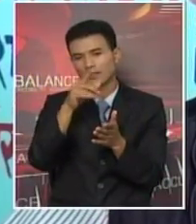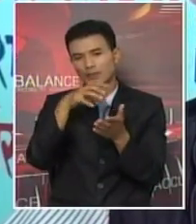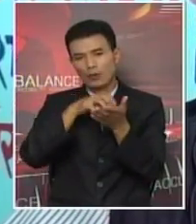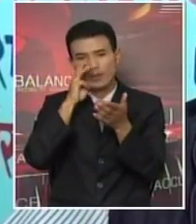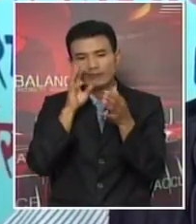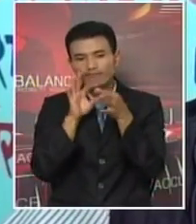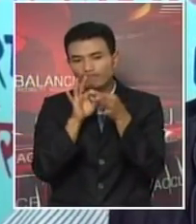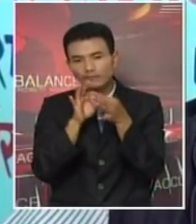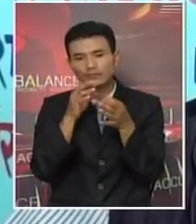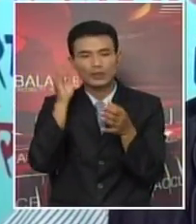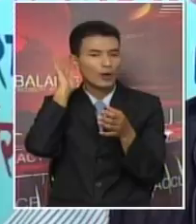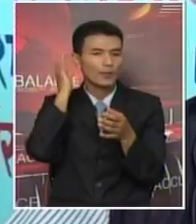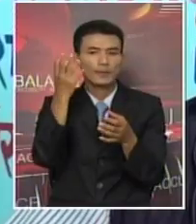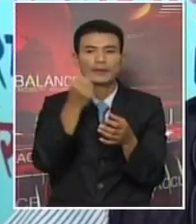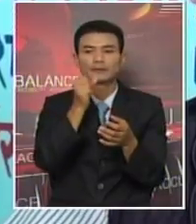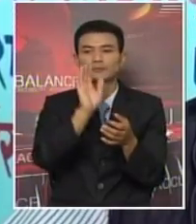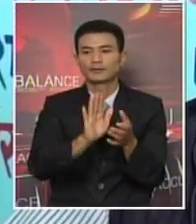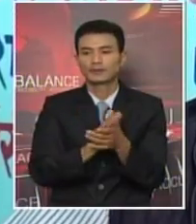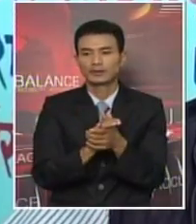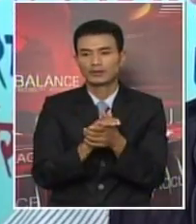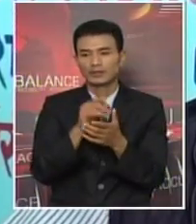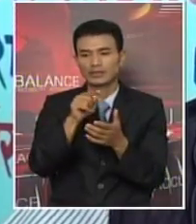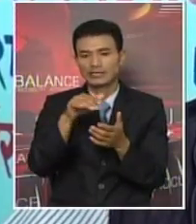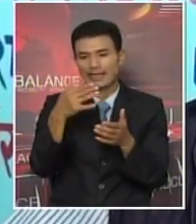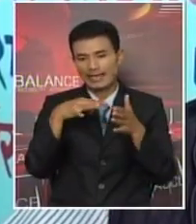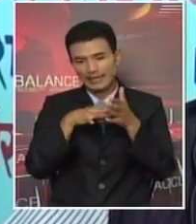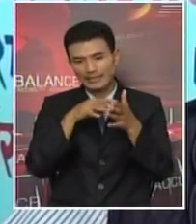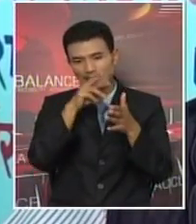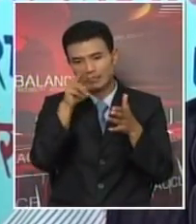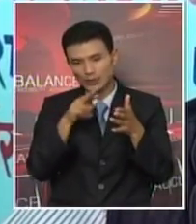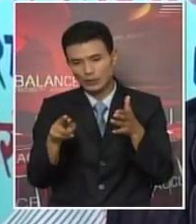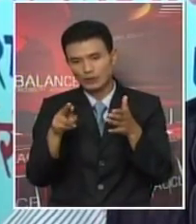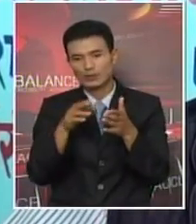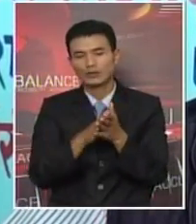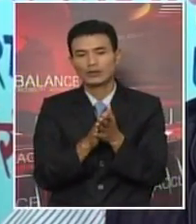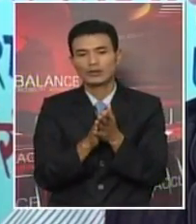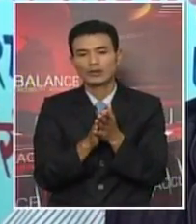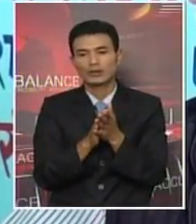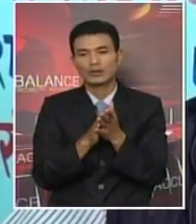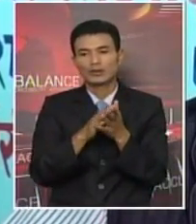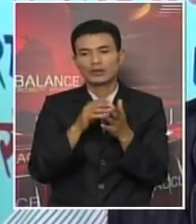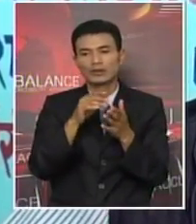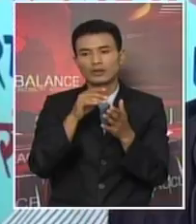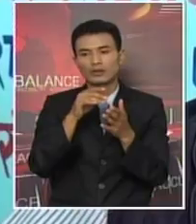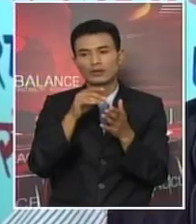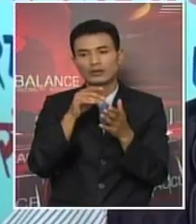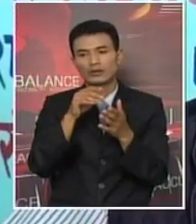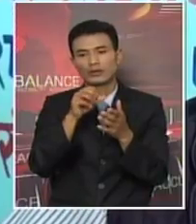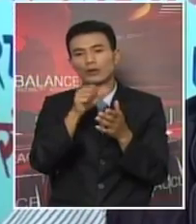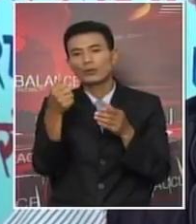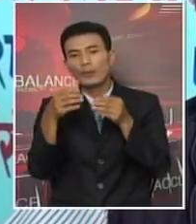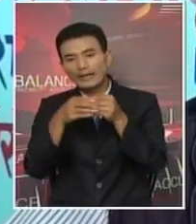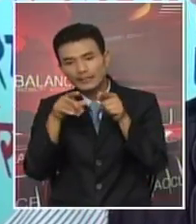तालमेल भएको खबर आएको छ अहिलेसम्म, जसमा कि काङ्ग्रेस र खास गरेर सशको नेपालसँग, ओपनजीको